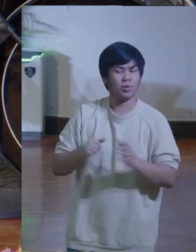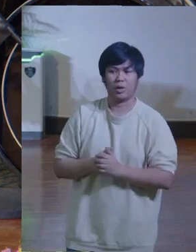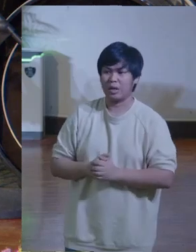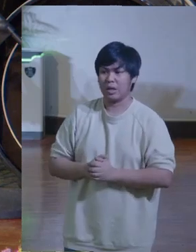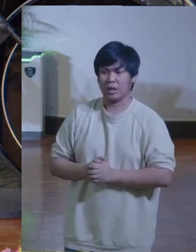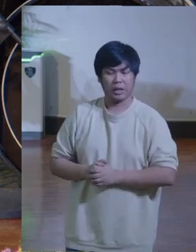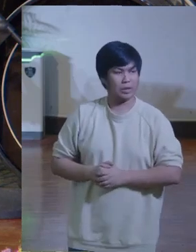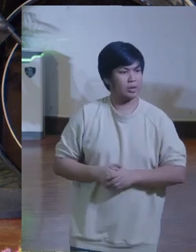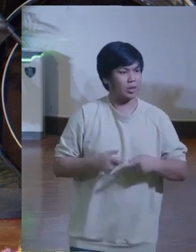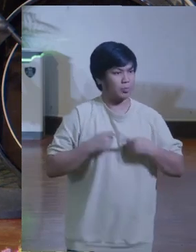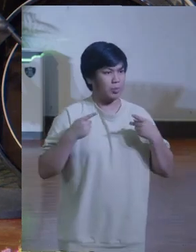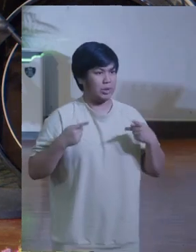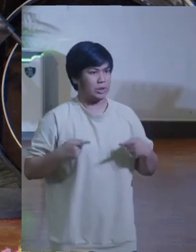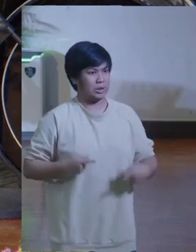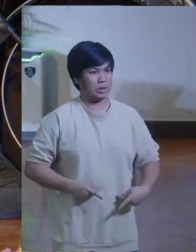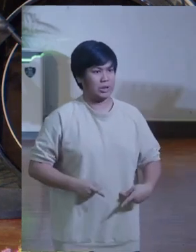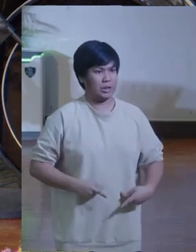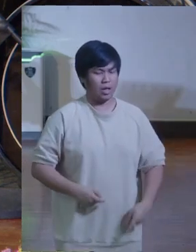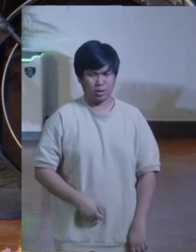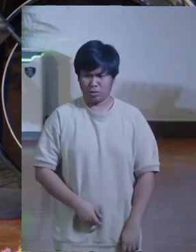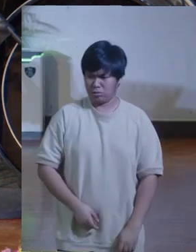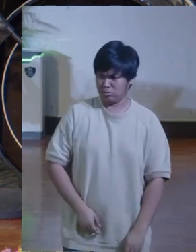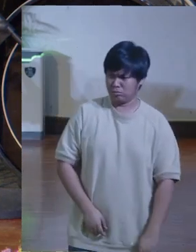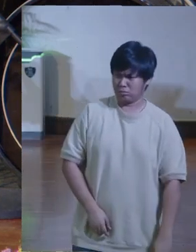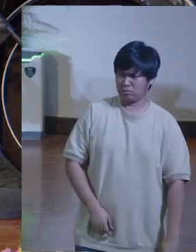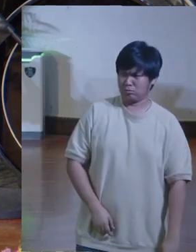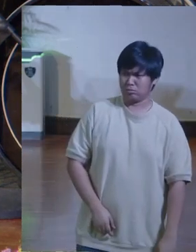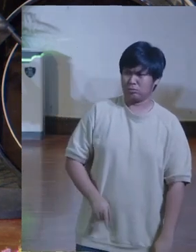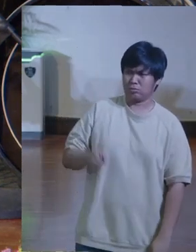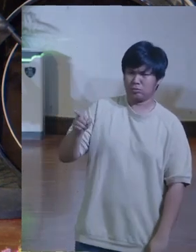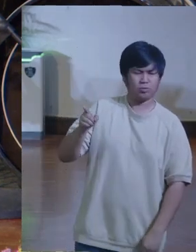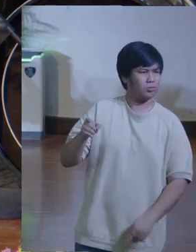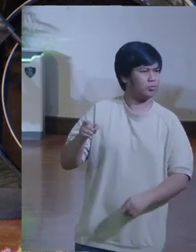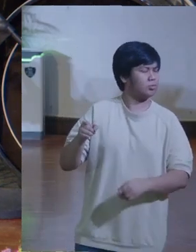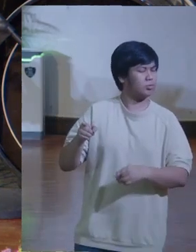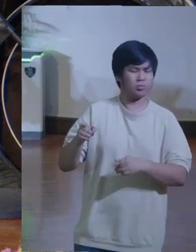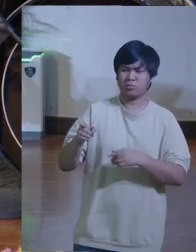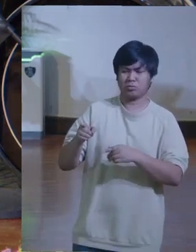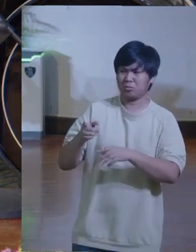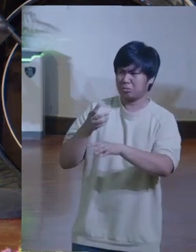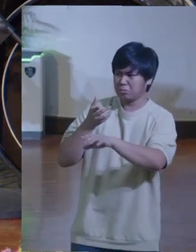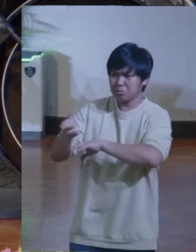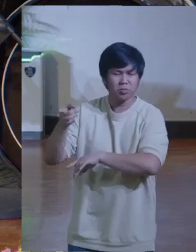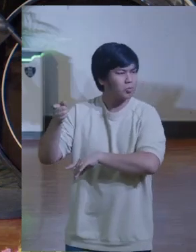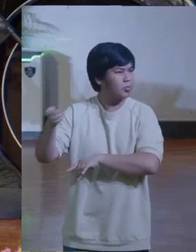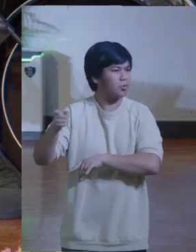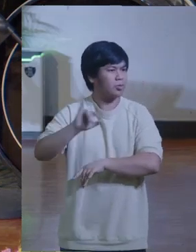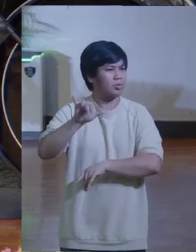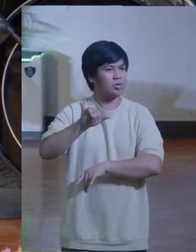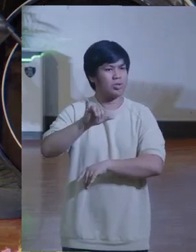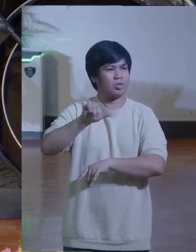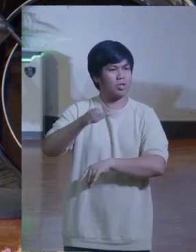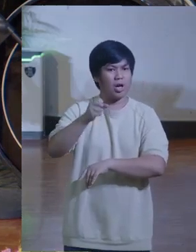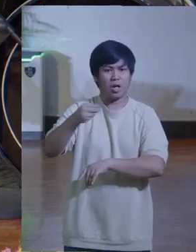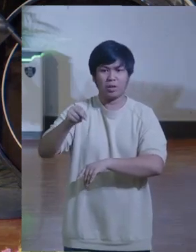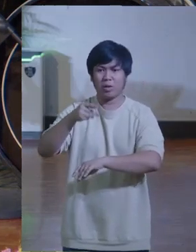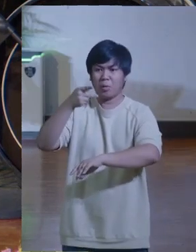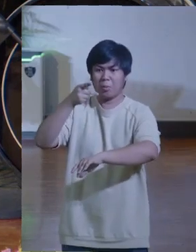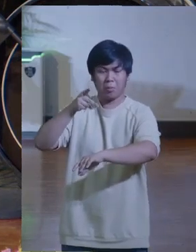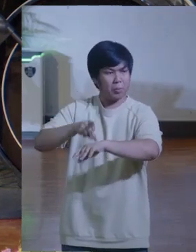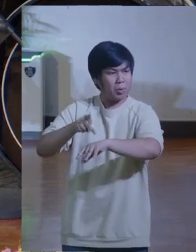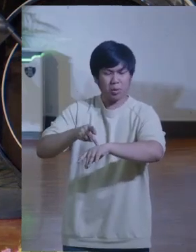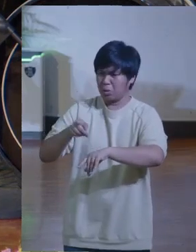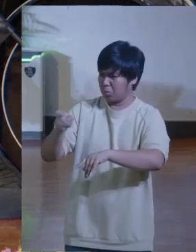ay hinamon at trineten. At pinagbawalan na sabihin na